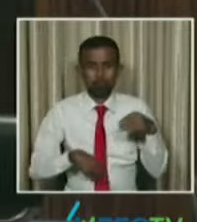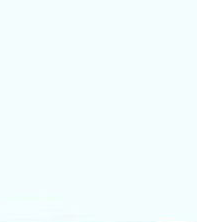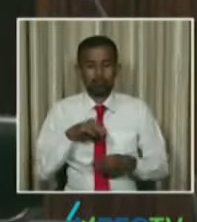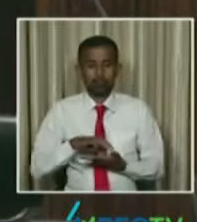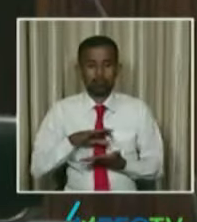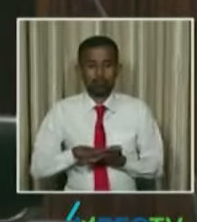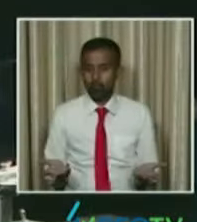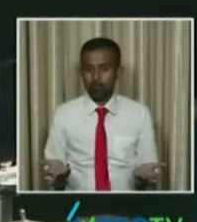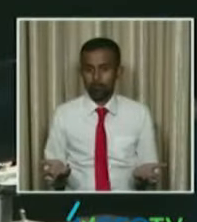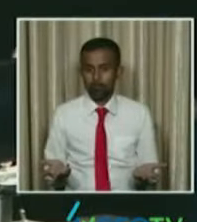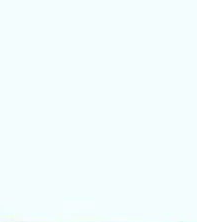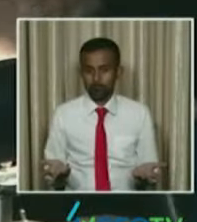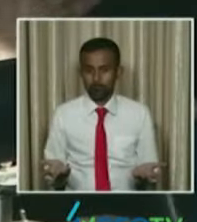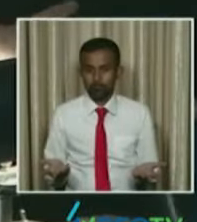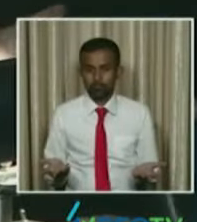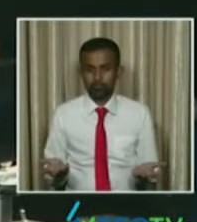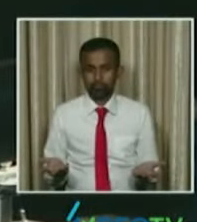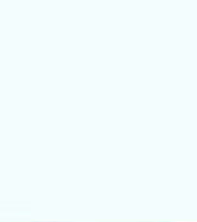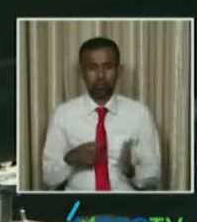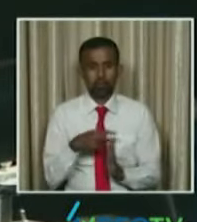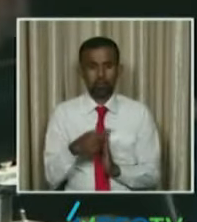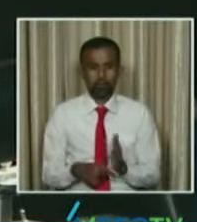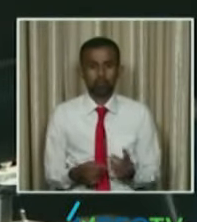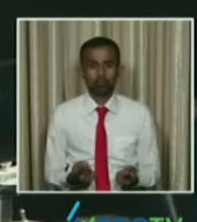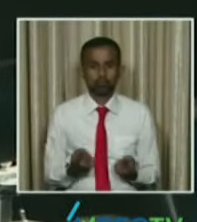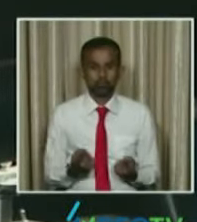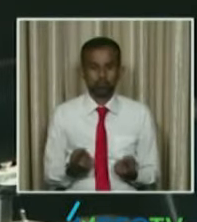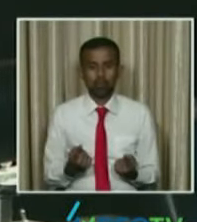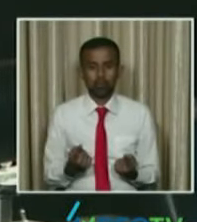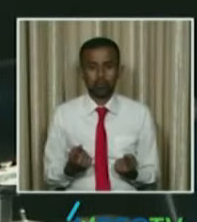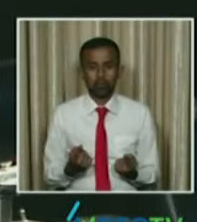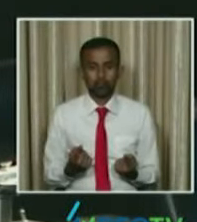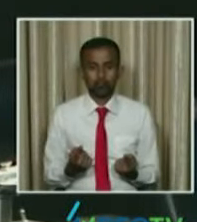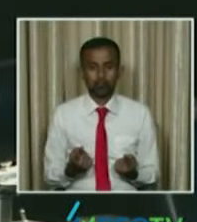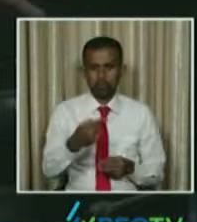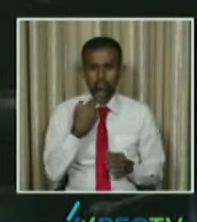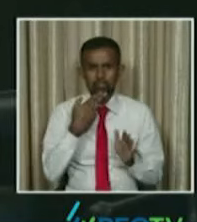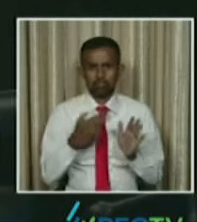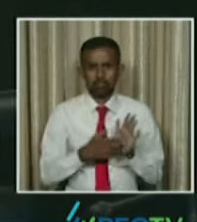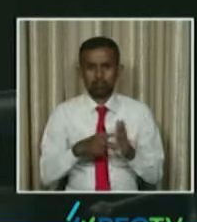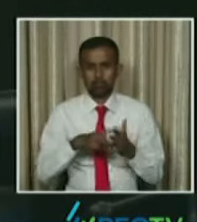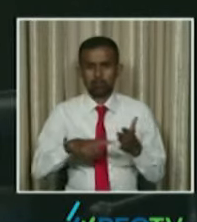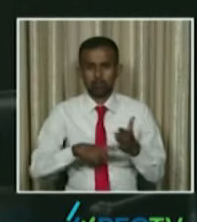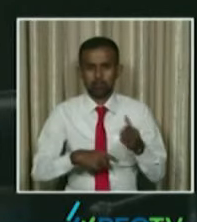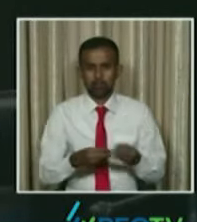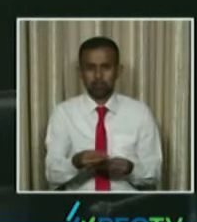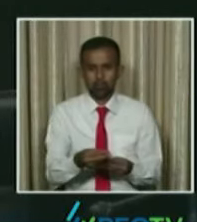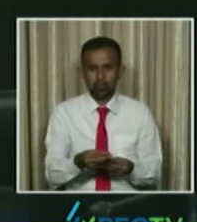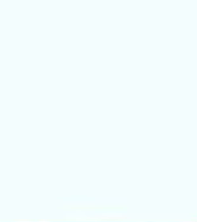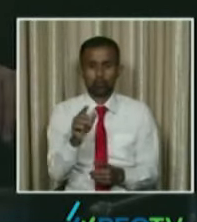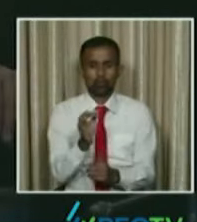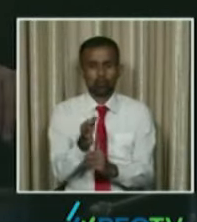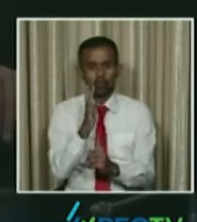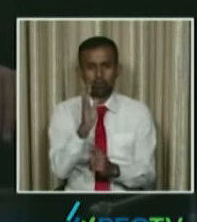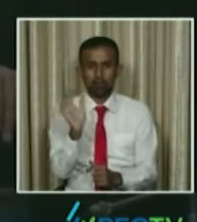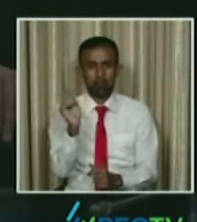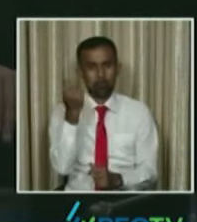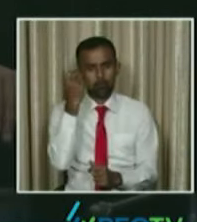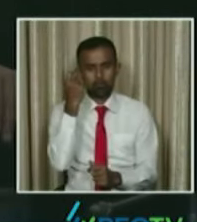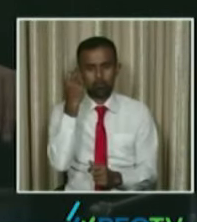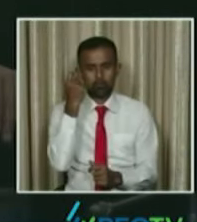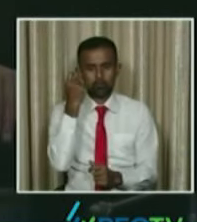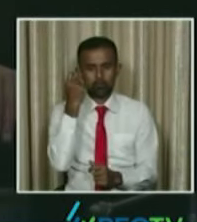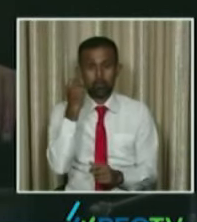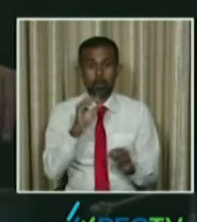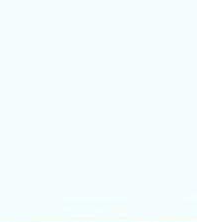තීන්දුව ගැන කටයුතු ගන්න එපා. මේක රටේ අවශ්‍යතාවයක්. ඒ නිසා ඒකට කරුණා කළා. ඉඩකඩ ලබා දෙන්න. තව දවස් කීපකින් ජනාධිපතිවරණේ. ඊට පස්සේ මේ